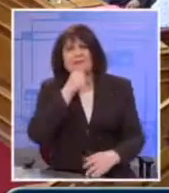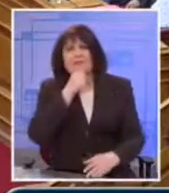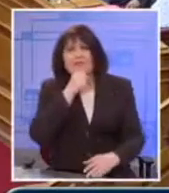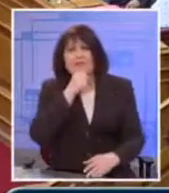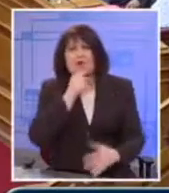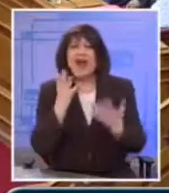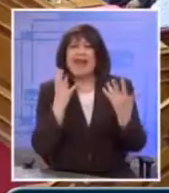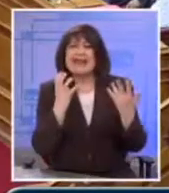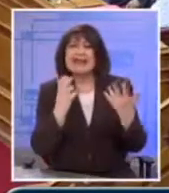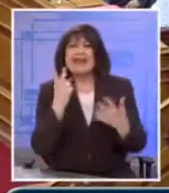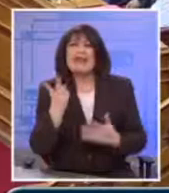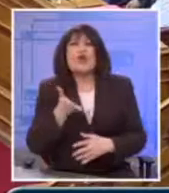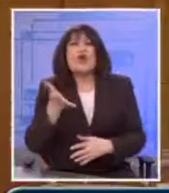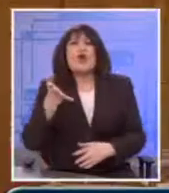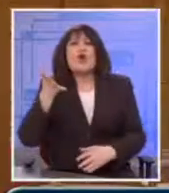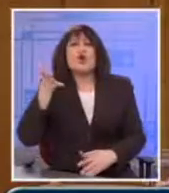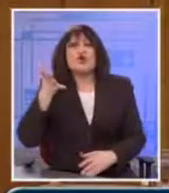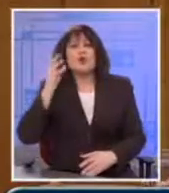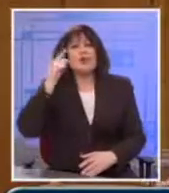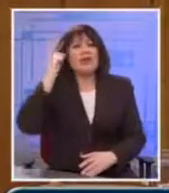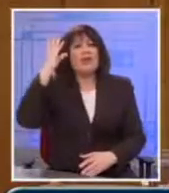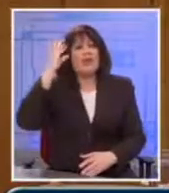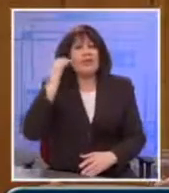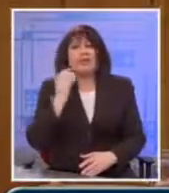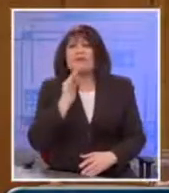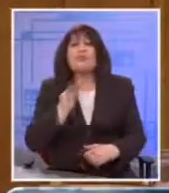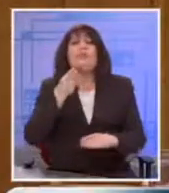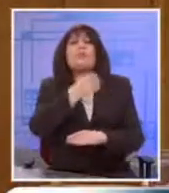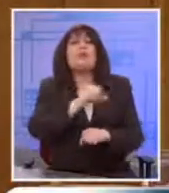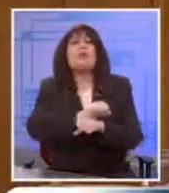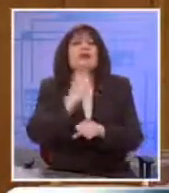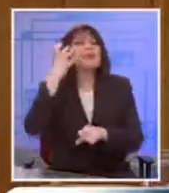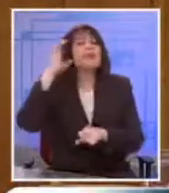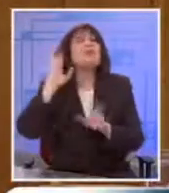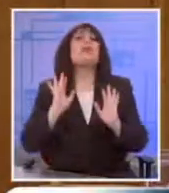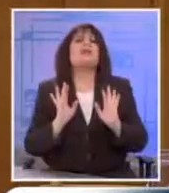πάνω από 92 χρονών, με άνοια που έχει ξεχάσει το λόγο που είναι μέσα στη φυλακή.